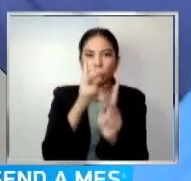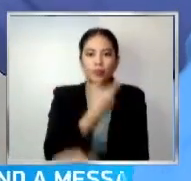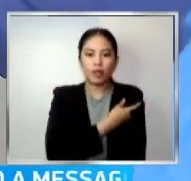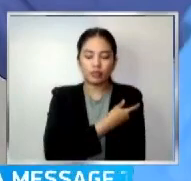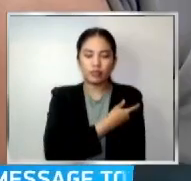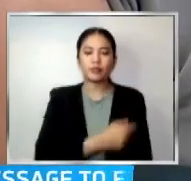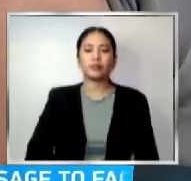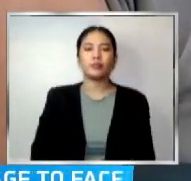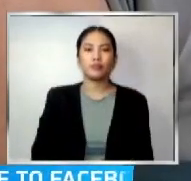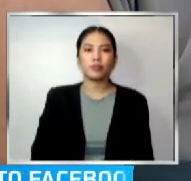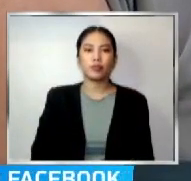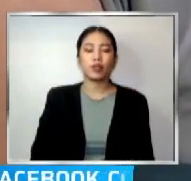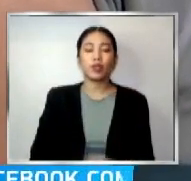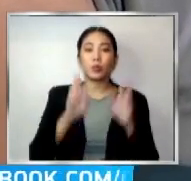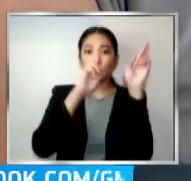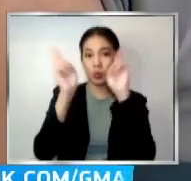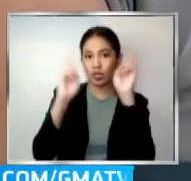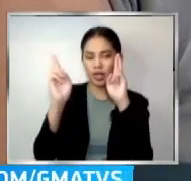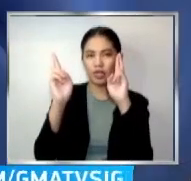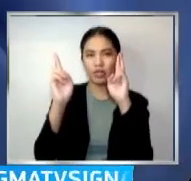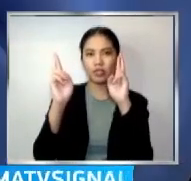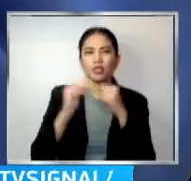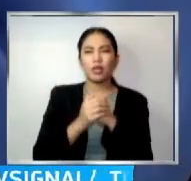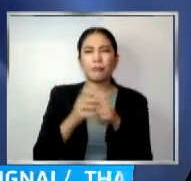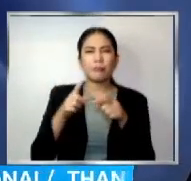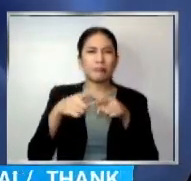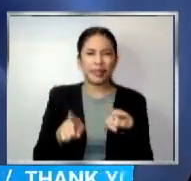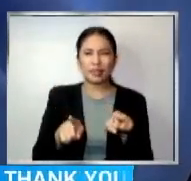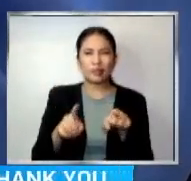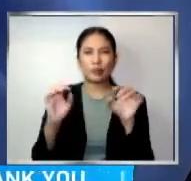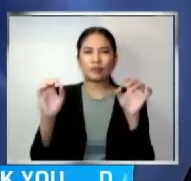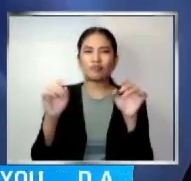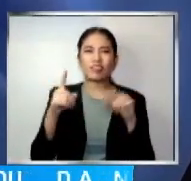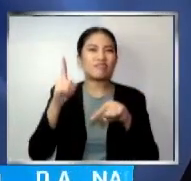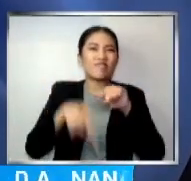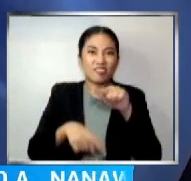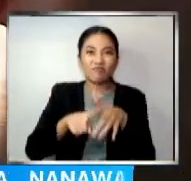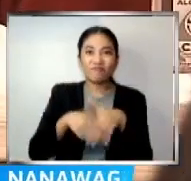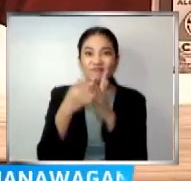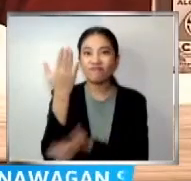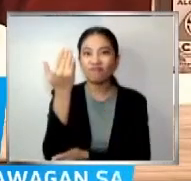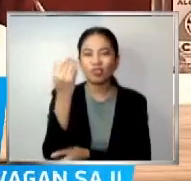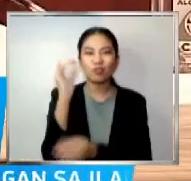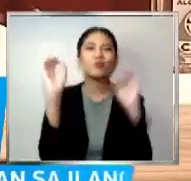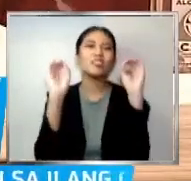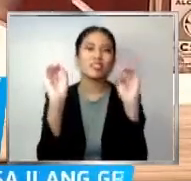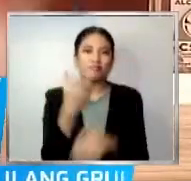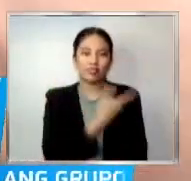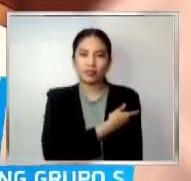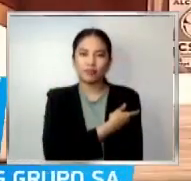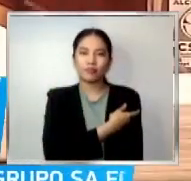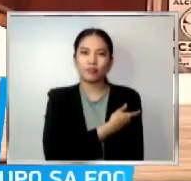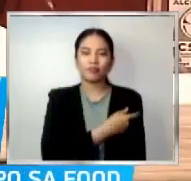be operational. Hindi namin ma-operate dahil wala nga kaming bakuna. Uh-uh. So selected areas muna. Nagbakuna rin sa